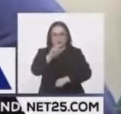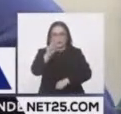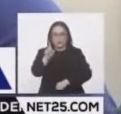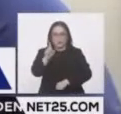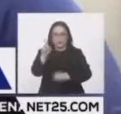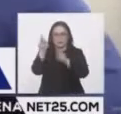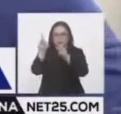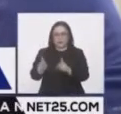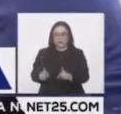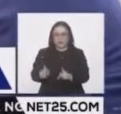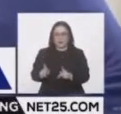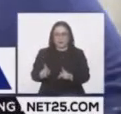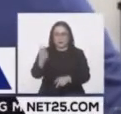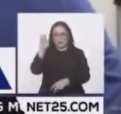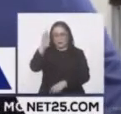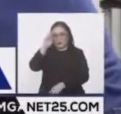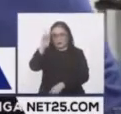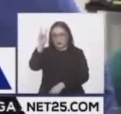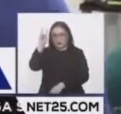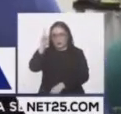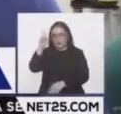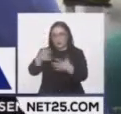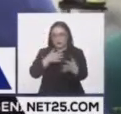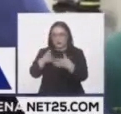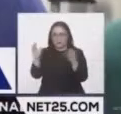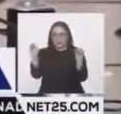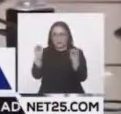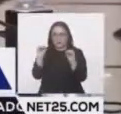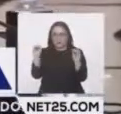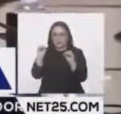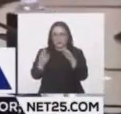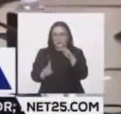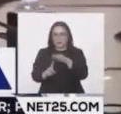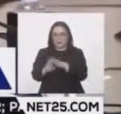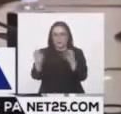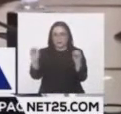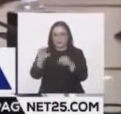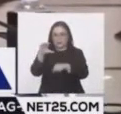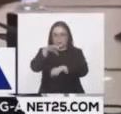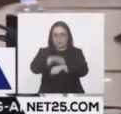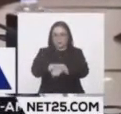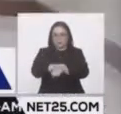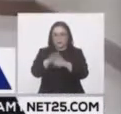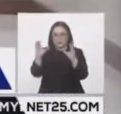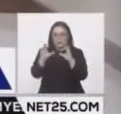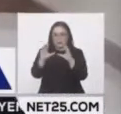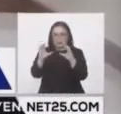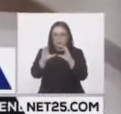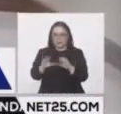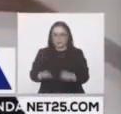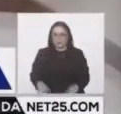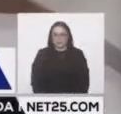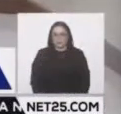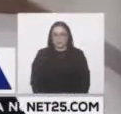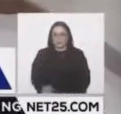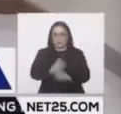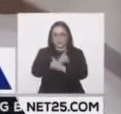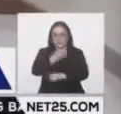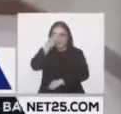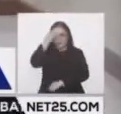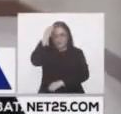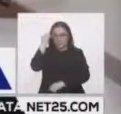sibilyan na si rodelo Vicente gayong walang anumang kaso o warrant of arrest laban dito depensa naman ni d